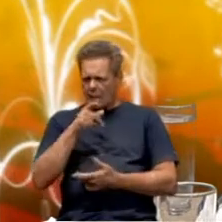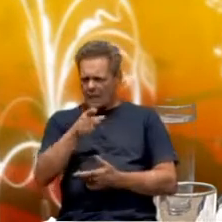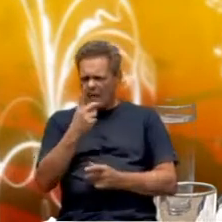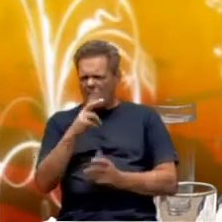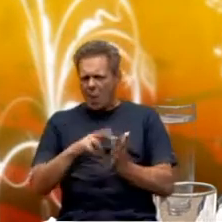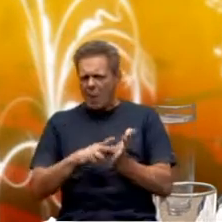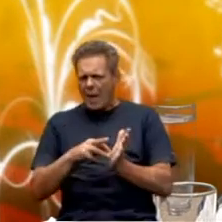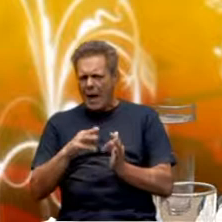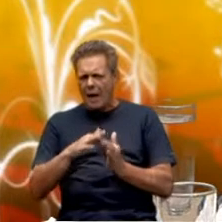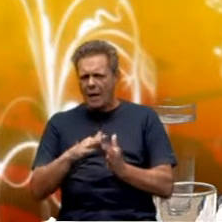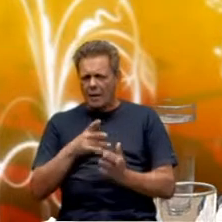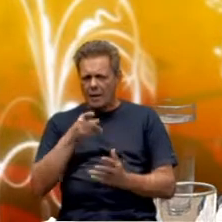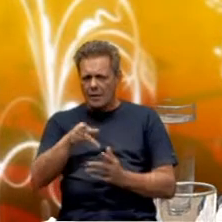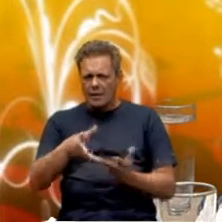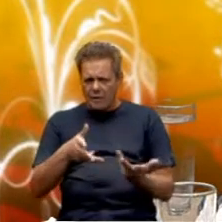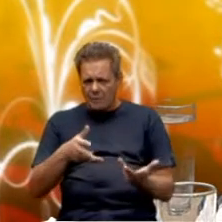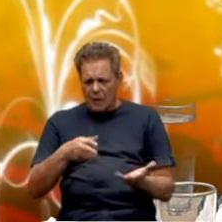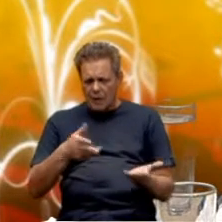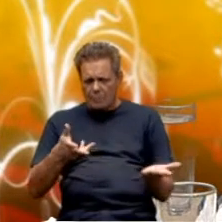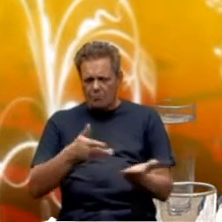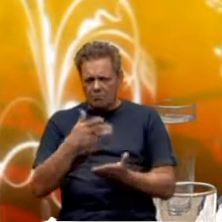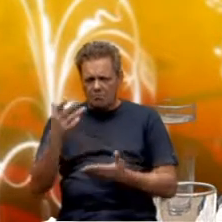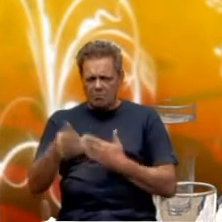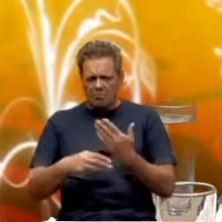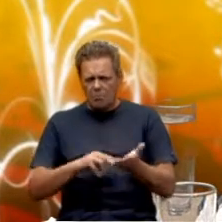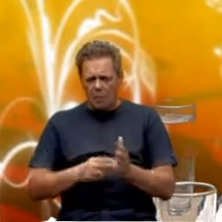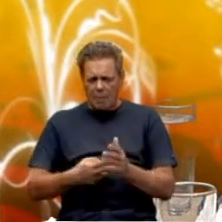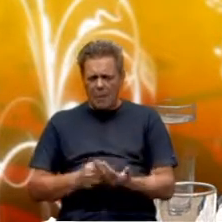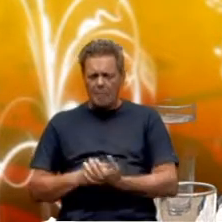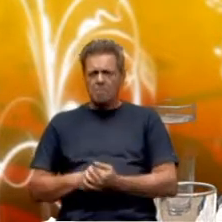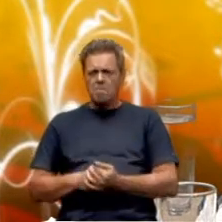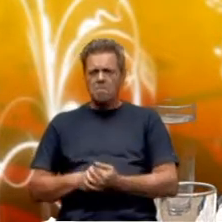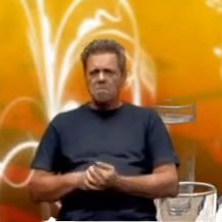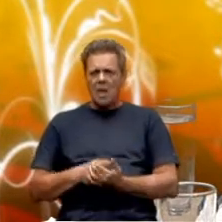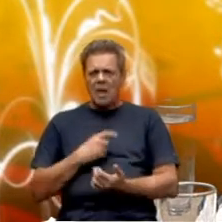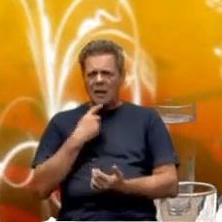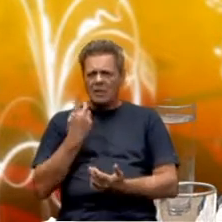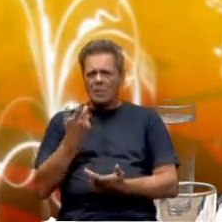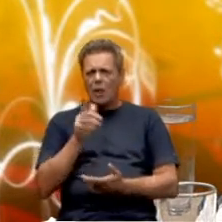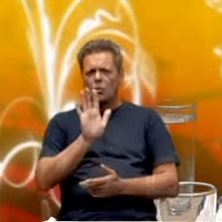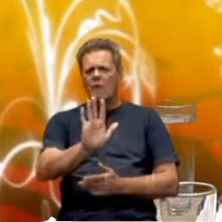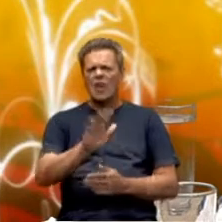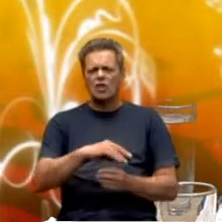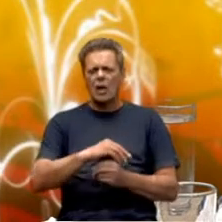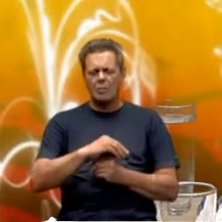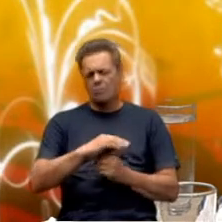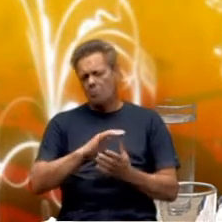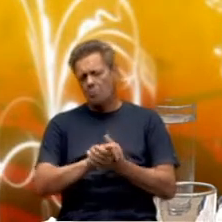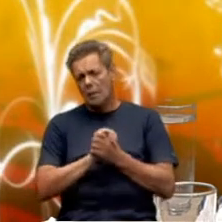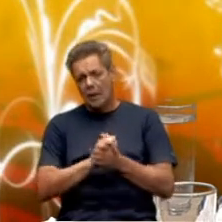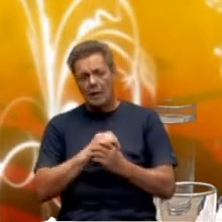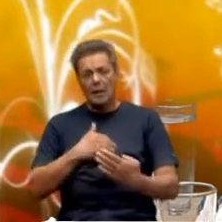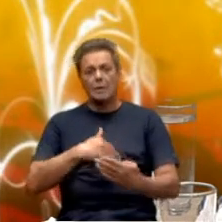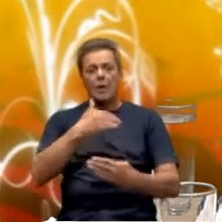na sve vaše najbliže, to je ono što je najgore. Recite mi, kako su se vaše prijateljice odnosile prema